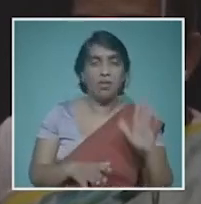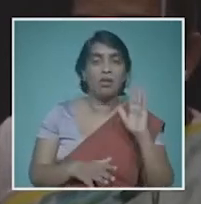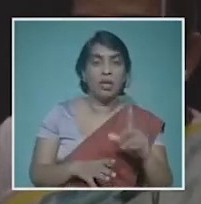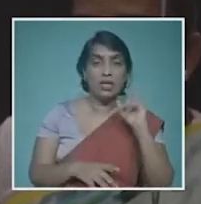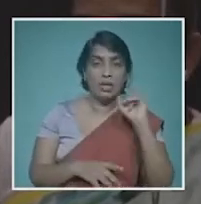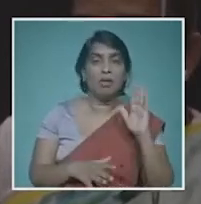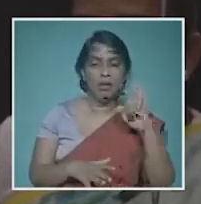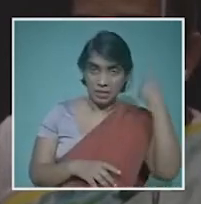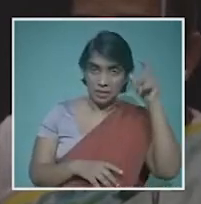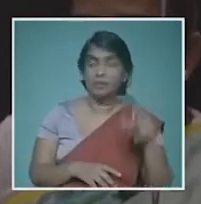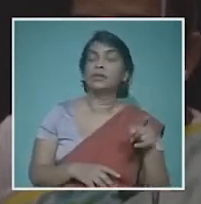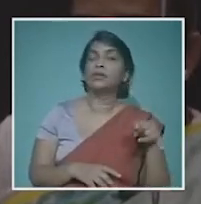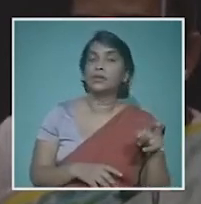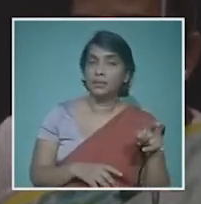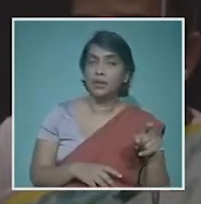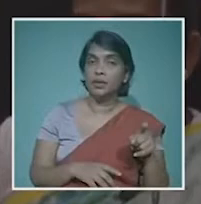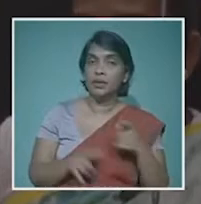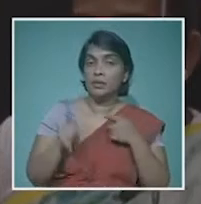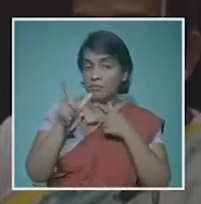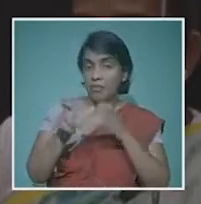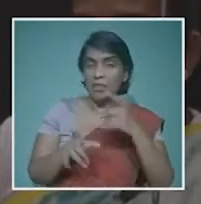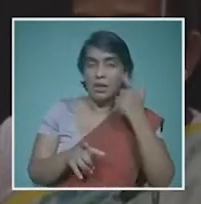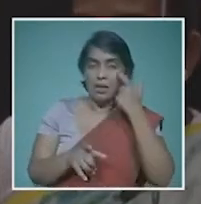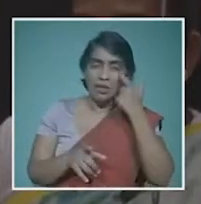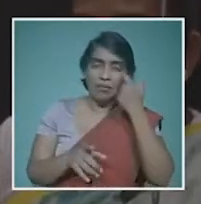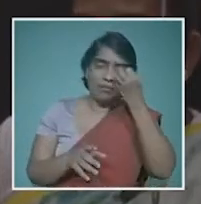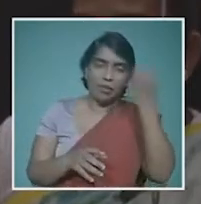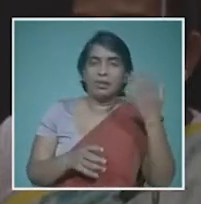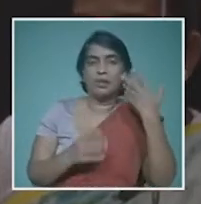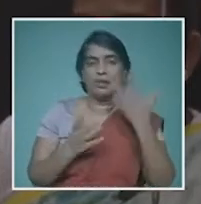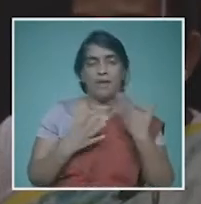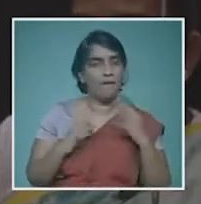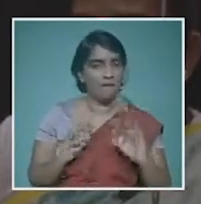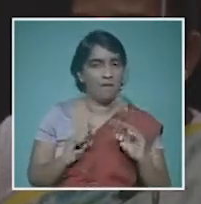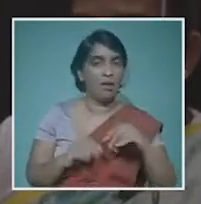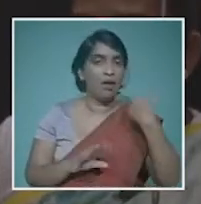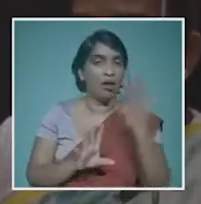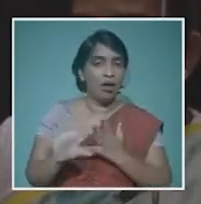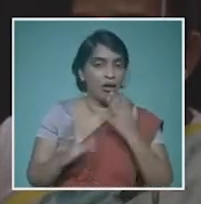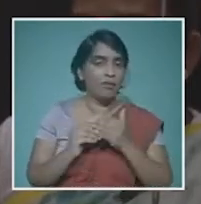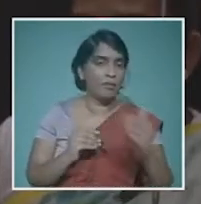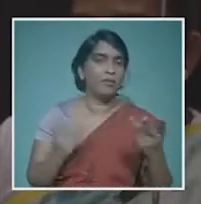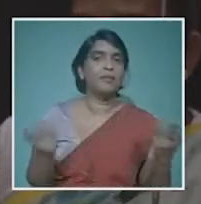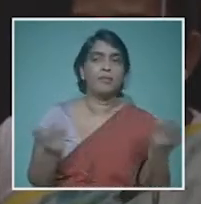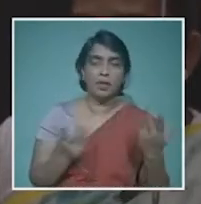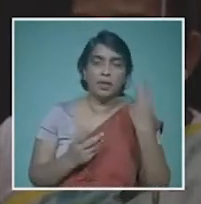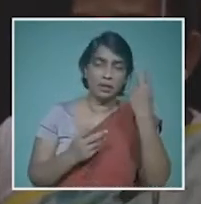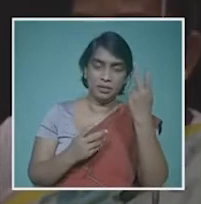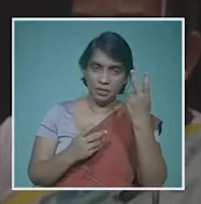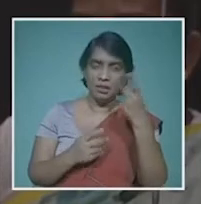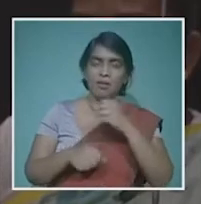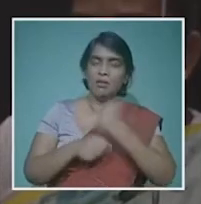මැතිණිට මරා ගන්න බැලුවා, ඇහැක් ගිහිල්ලා බේරුණා. ඊළඟ අවුරුදු 5 යන්න බැරි වුණා. 2000